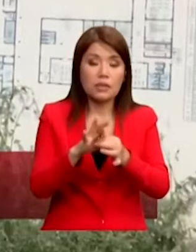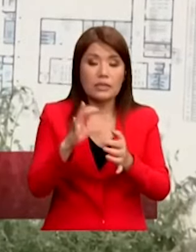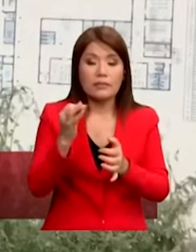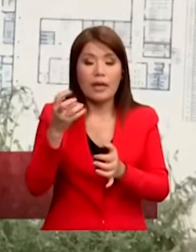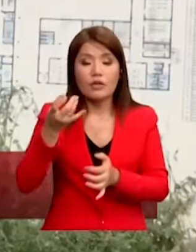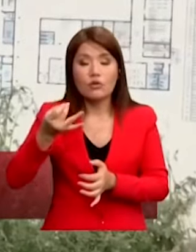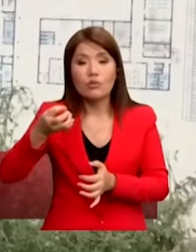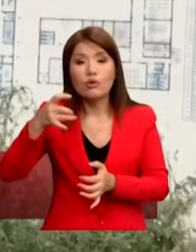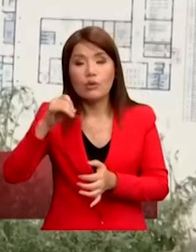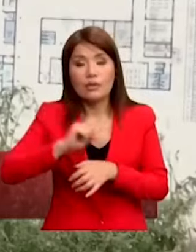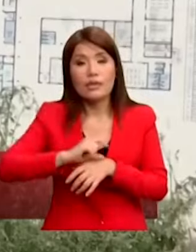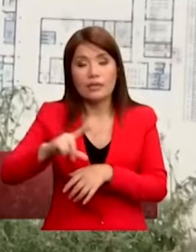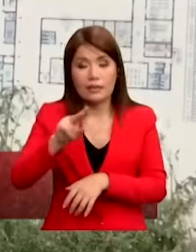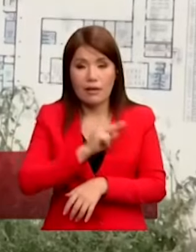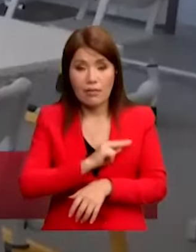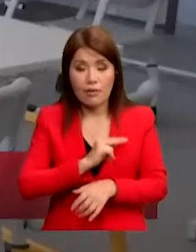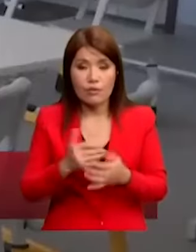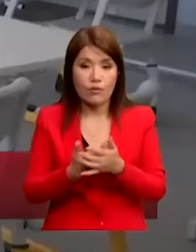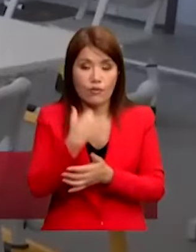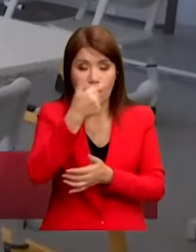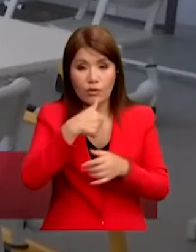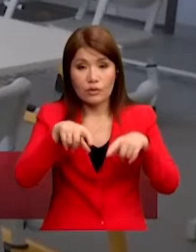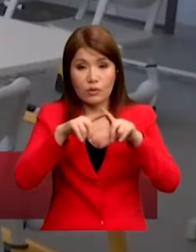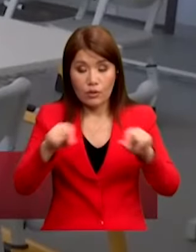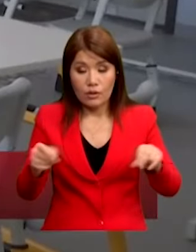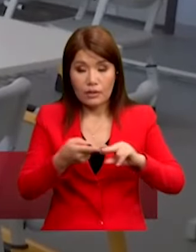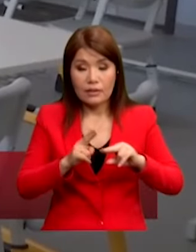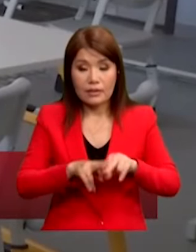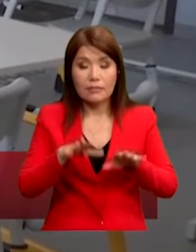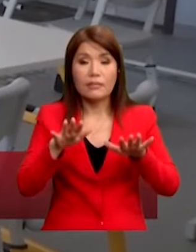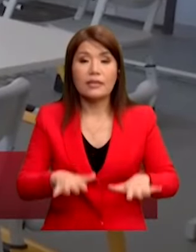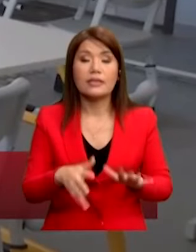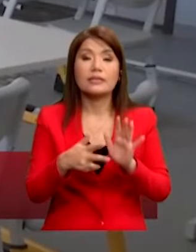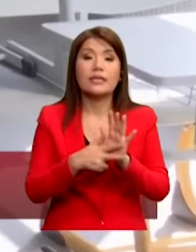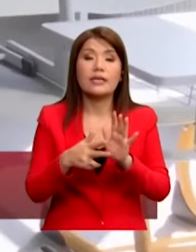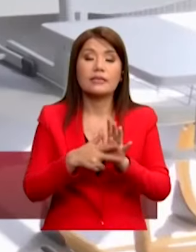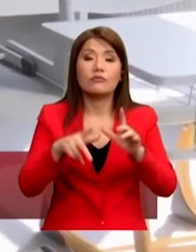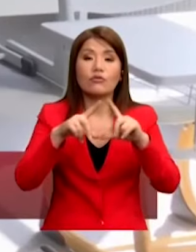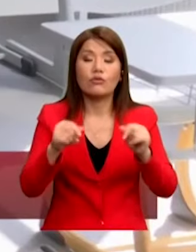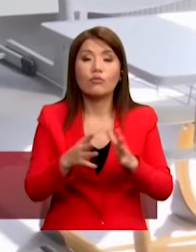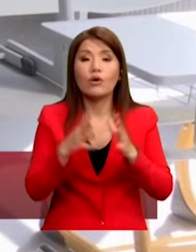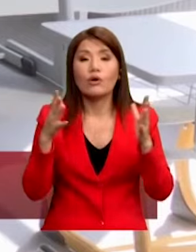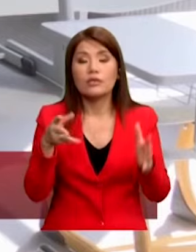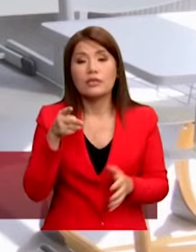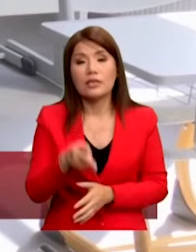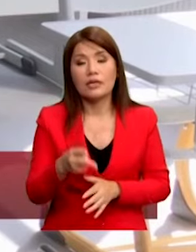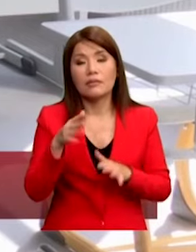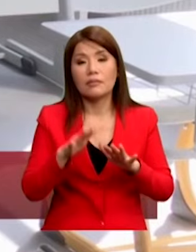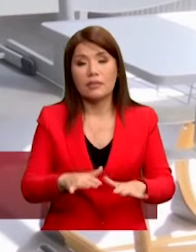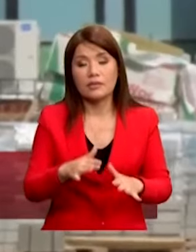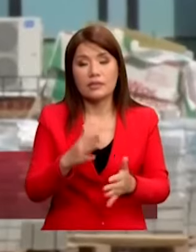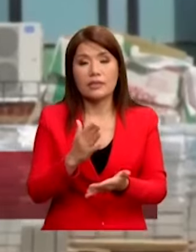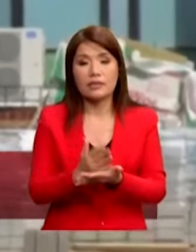Notion платформасы іске қосылмақ. Жаңа оқу жылында Астанада есігін айқара ашатын 8 білім ордасының көпшілігі 2000 орынға